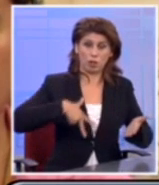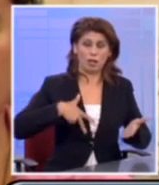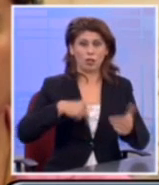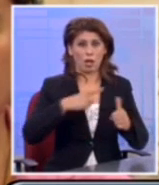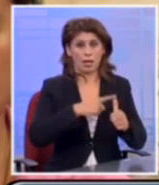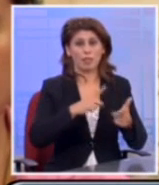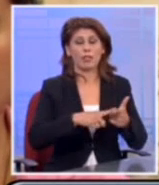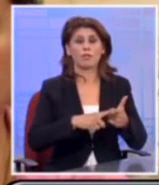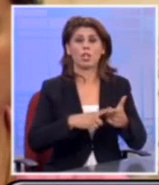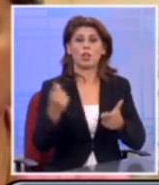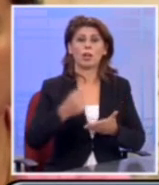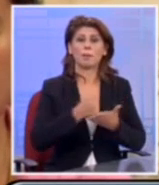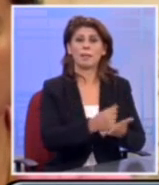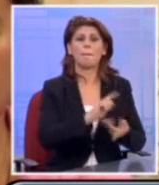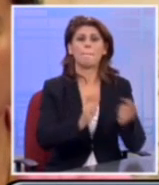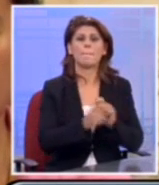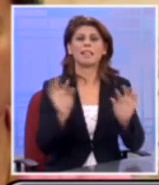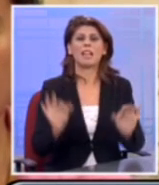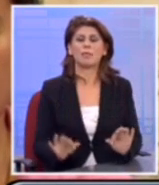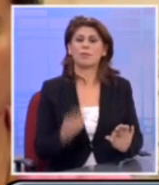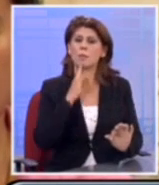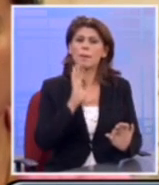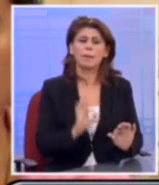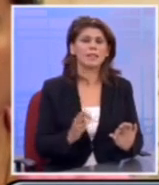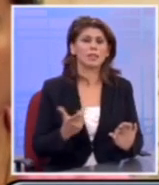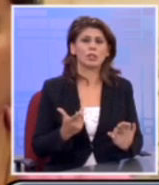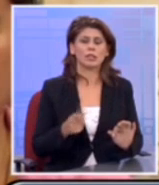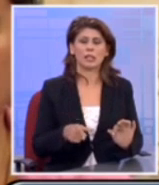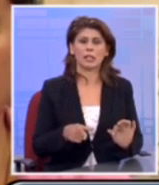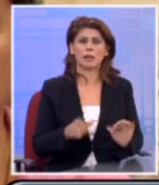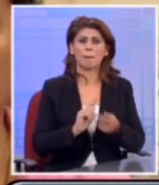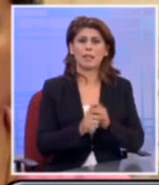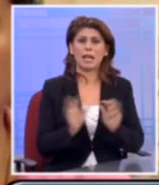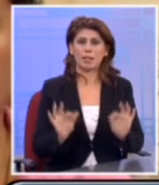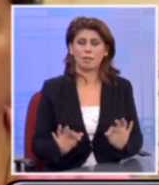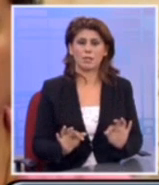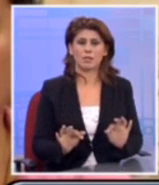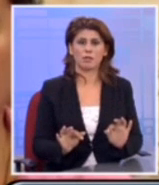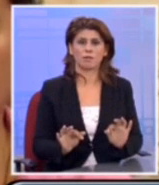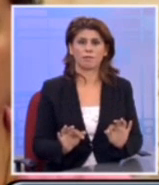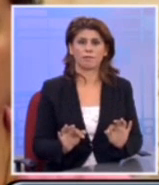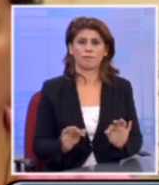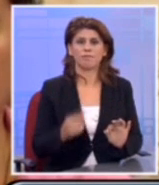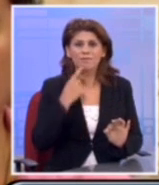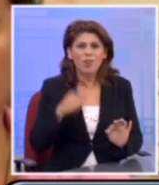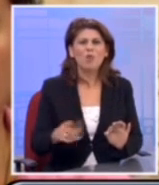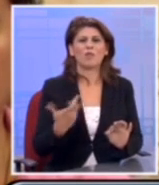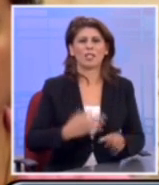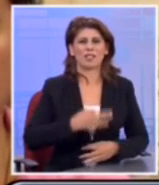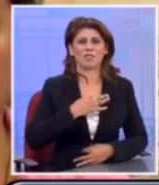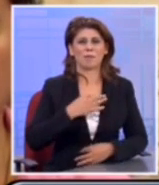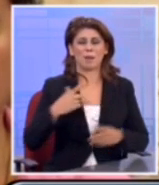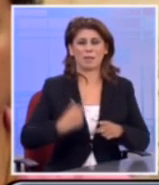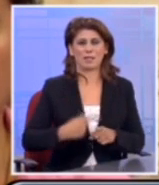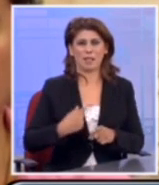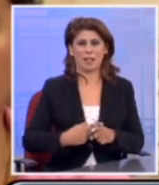την χρηματοδότηση μεταρρυθμίσεων που στην πραγματικότητα είναι η προσβολή στην αξιοπρέπεια της χώρας.